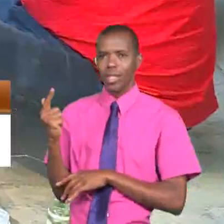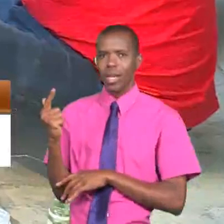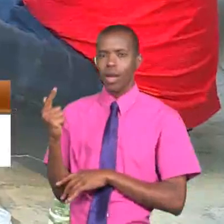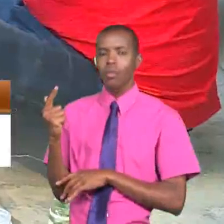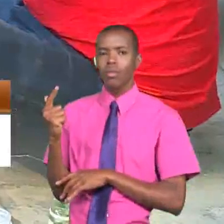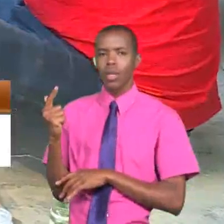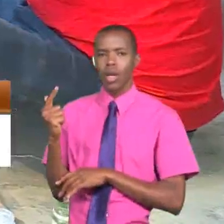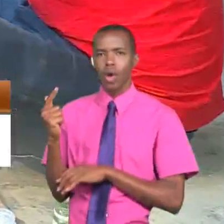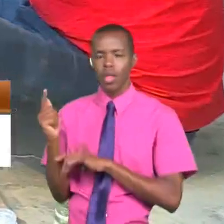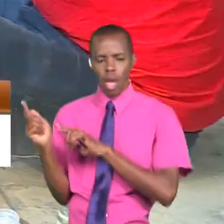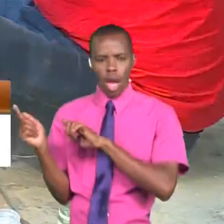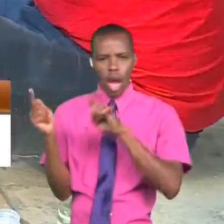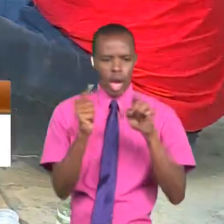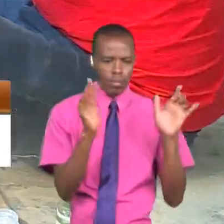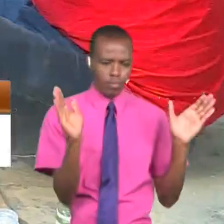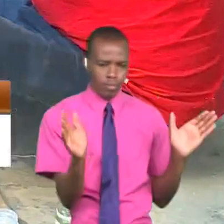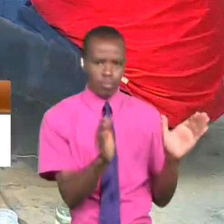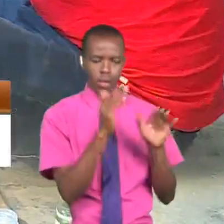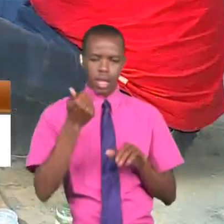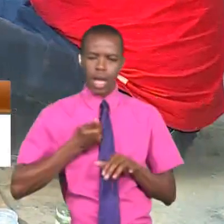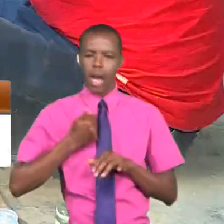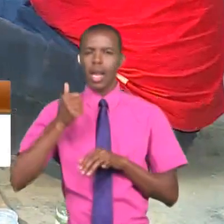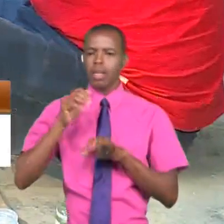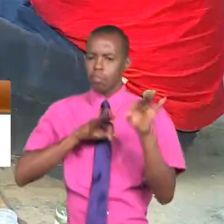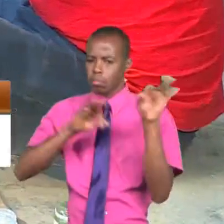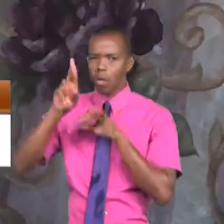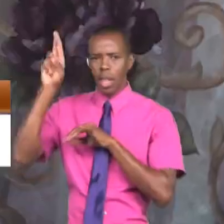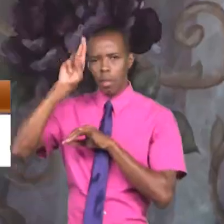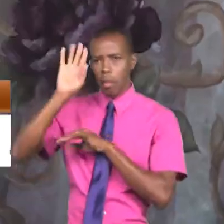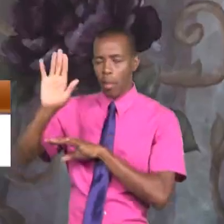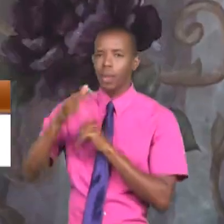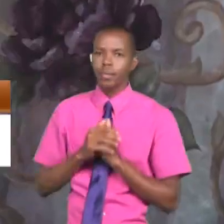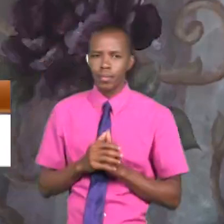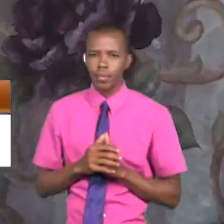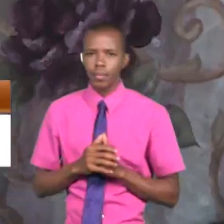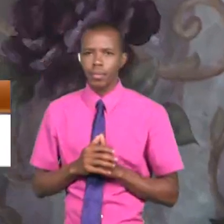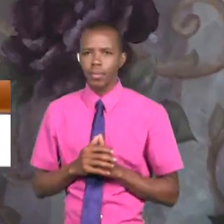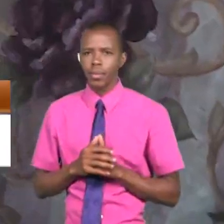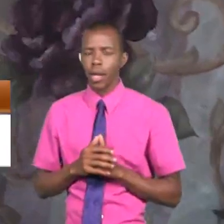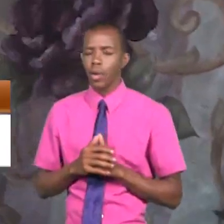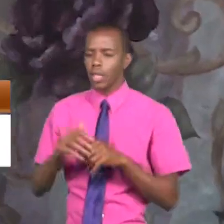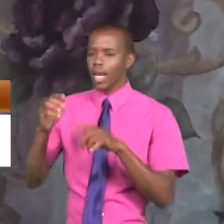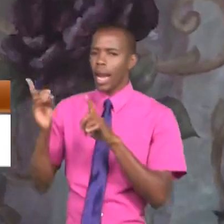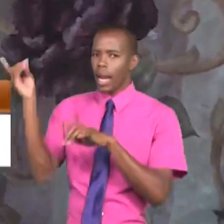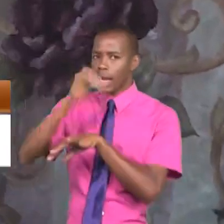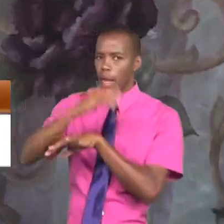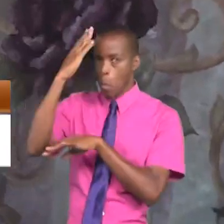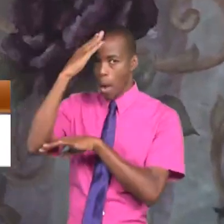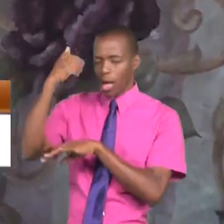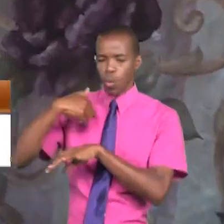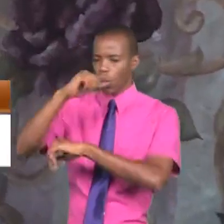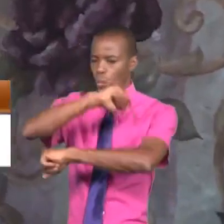kufika kumpa motisha akitusimulia kumbukumbu yake ya siku hii. So hiyo ilikuwa na mandi, tulikuwa